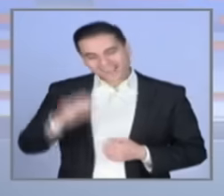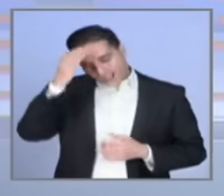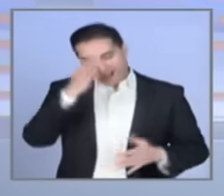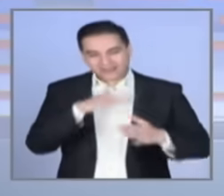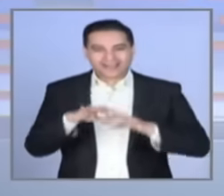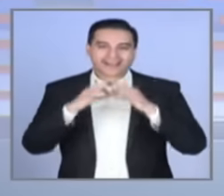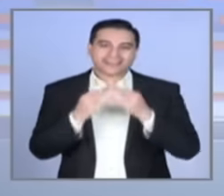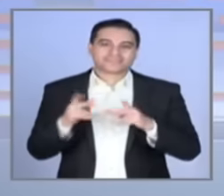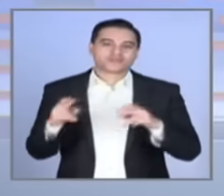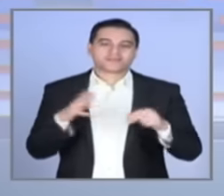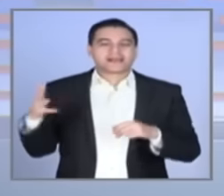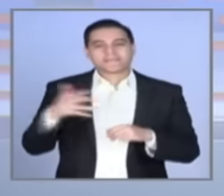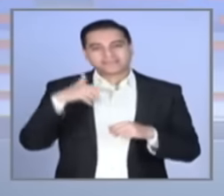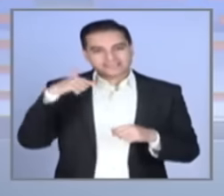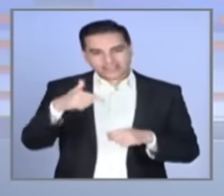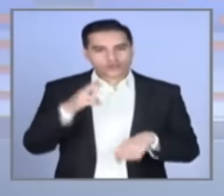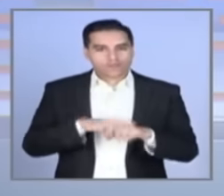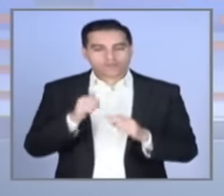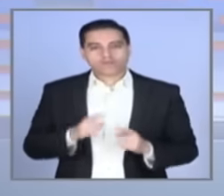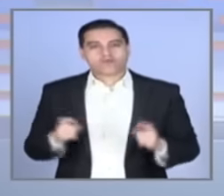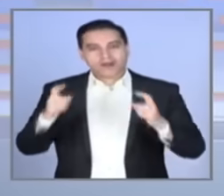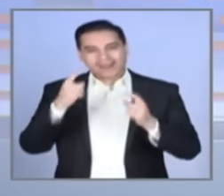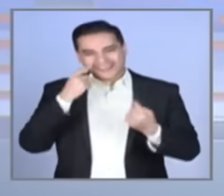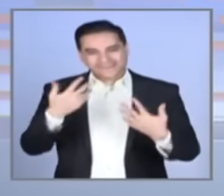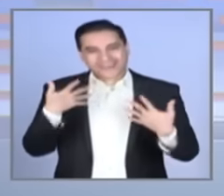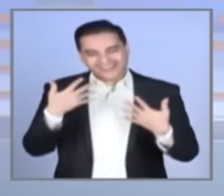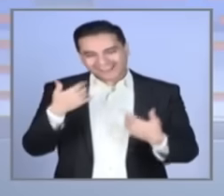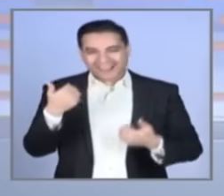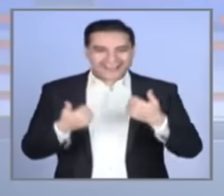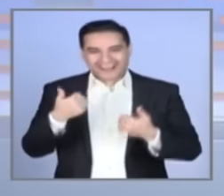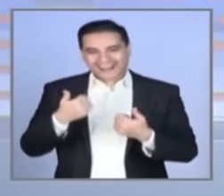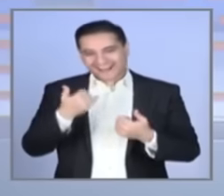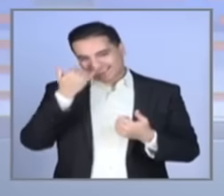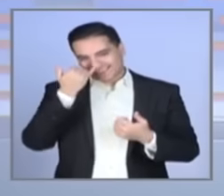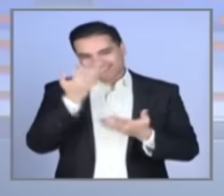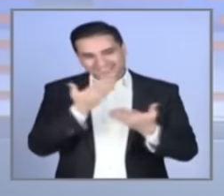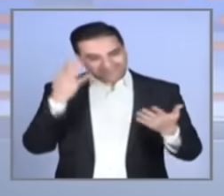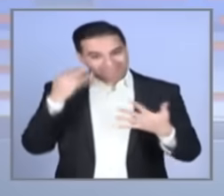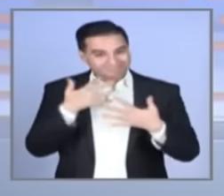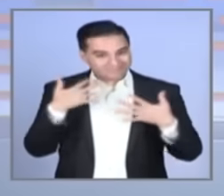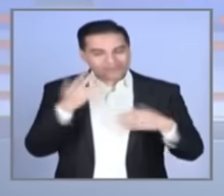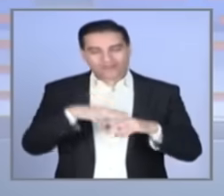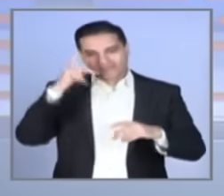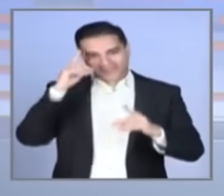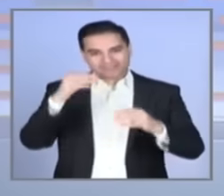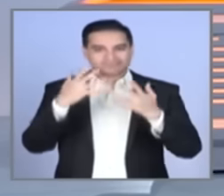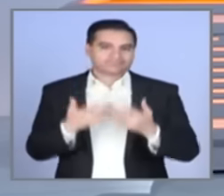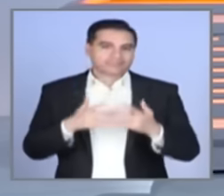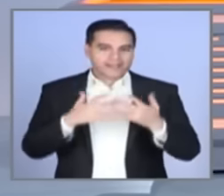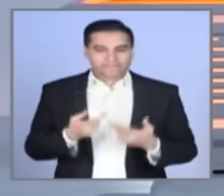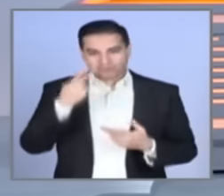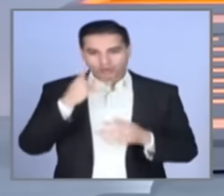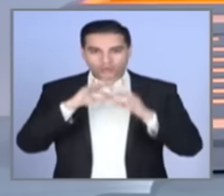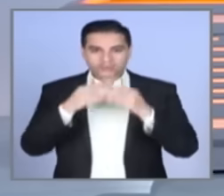عباقرة العائلات الموسم السادس، مباراة دمها خفيف الحقيقة، ممتعة. وأفكركم بالنتيجة،